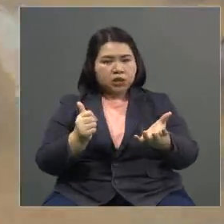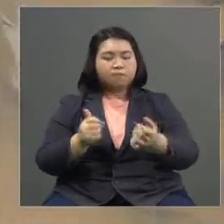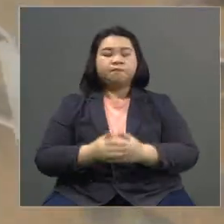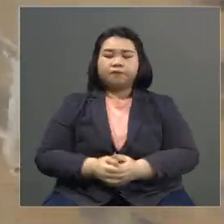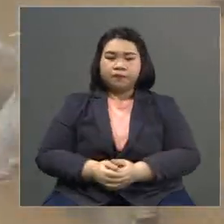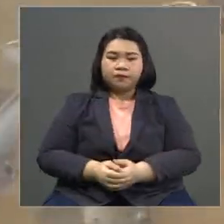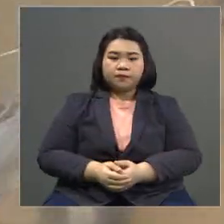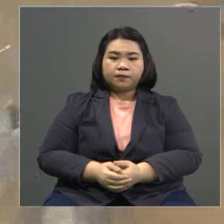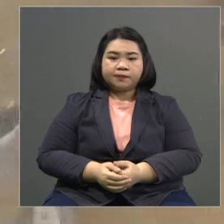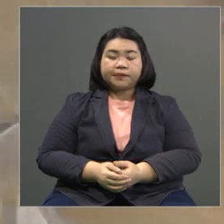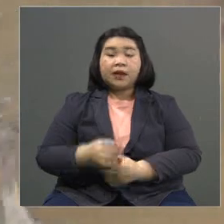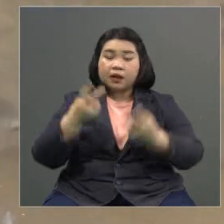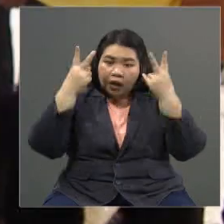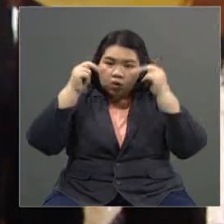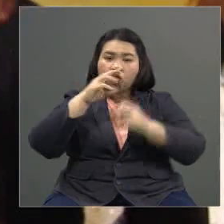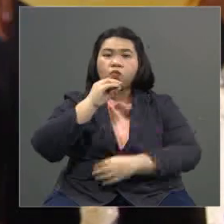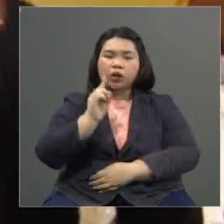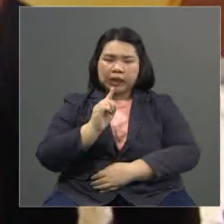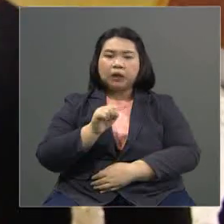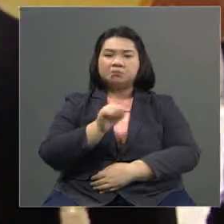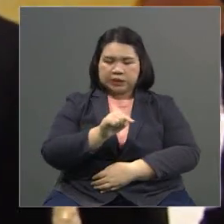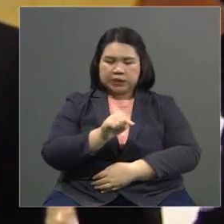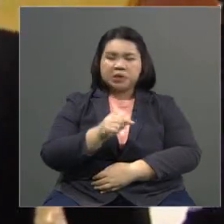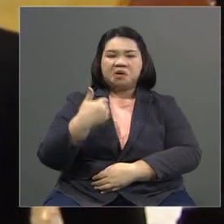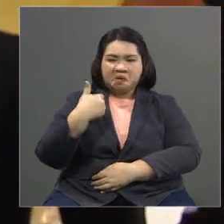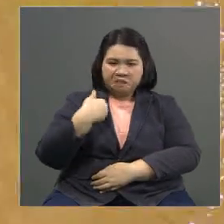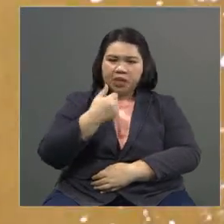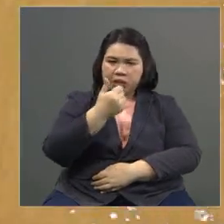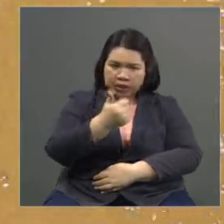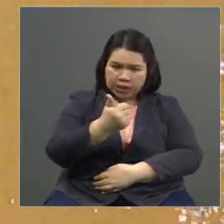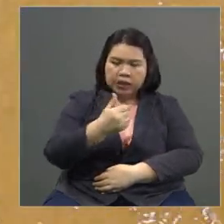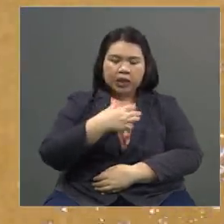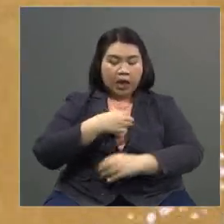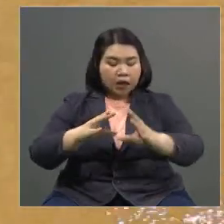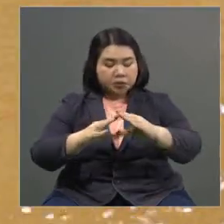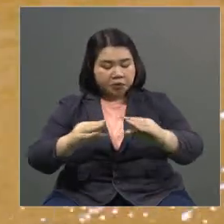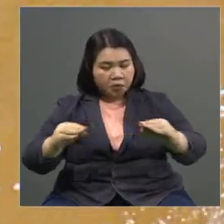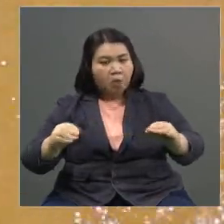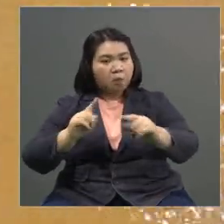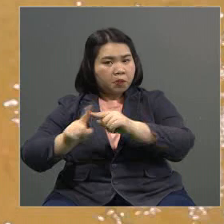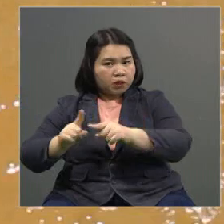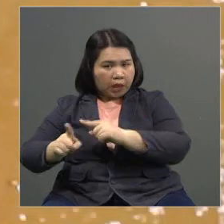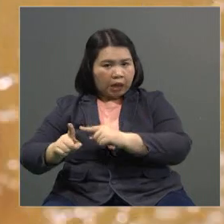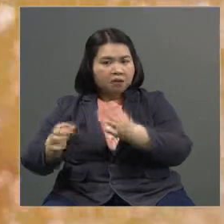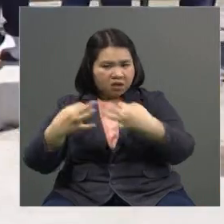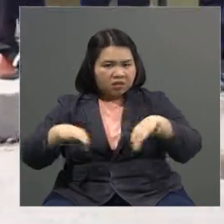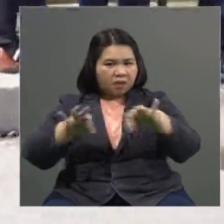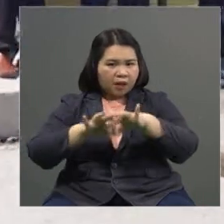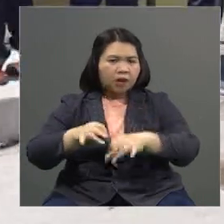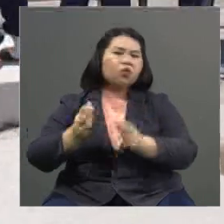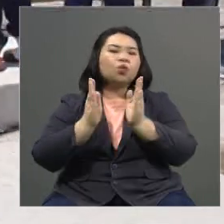ก่อนที่จะเดินทางว่าสิ่งต่างๆเหล่านี้ครับจะช่วยให้เกิดความสงบและสันติสุขในพื้นที่โดยเฉพาะในเรื่องของการท่องเที่ยว